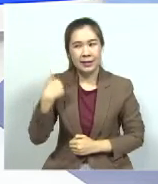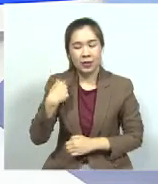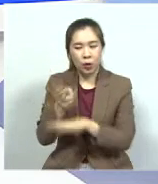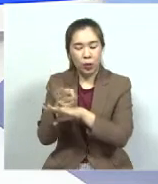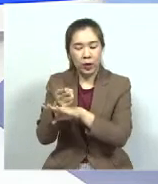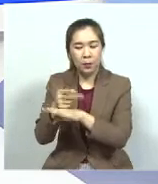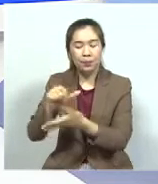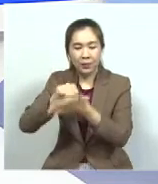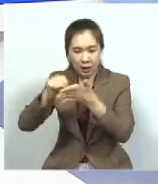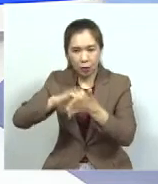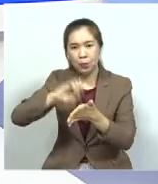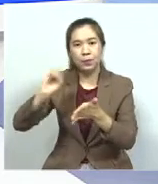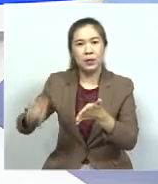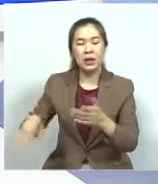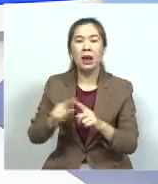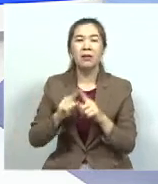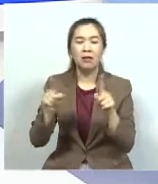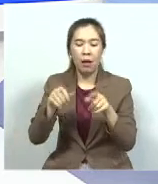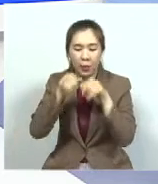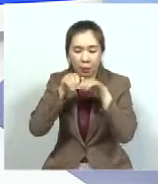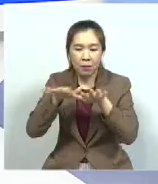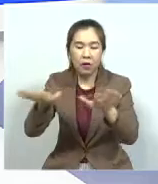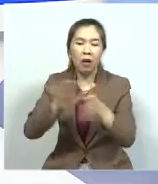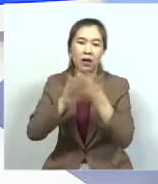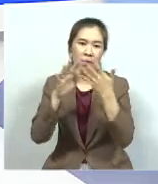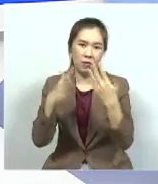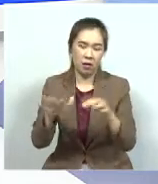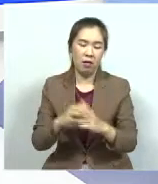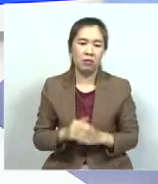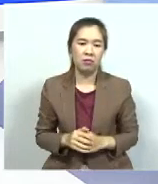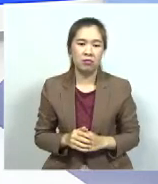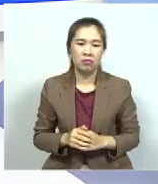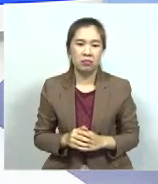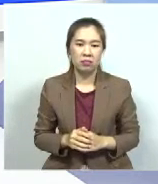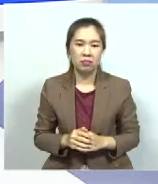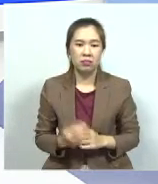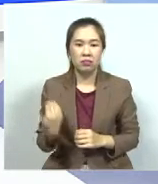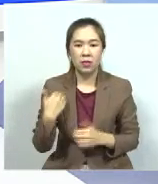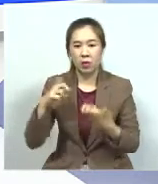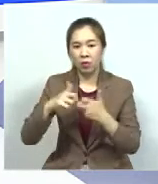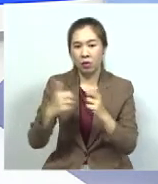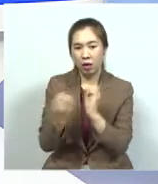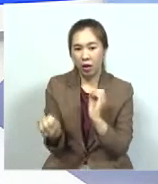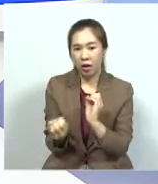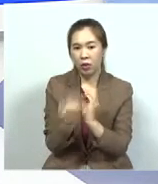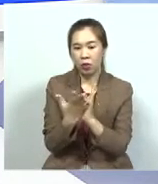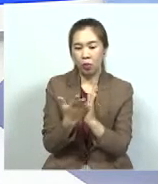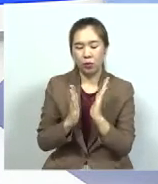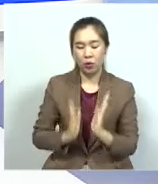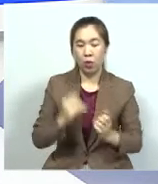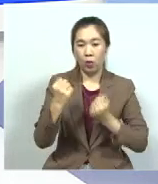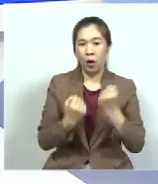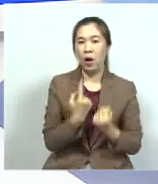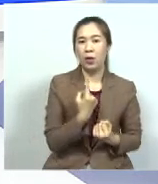ลบคลิปนั้นออกไปแต่ยังไงก็ตามเนี่ยคลิปมันออกมาแล้วแล้วก็ภาพเหตุผลต่างๆที่ออกมาแล้วคือไม่ได้ส่งผลกระทบเฉพาะพี่แท็กซี่คน